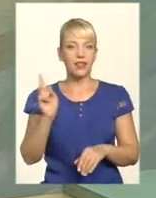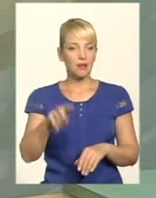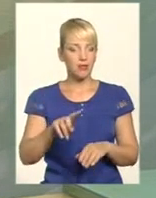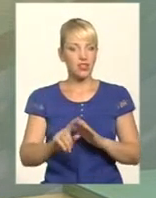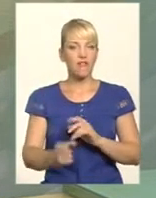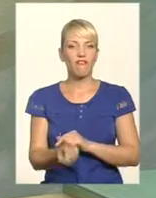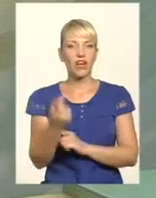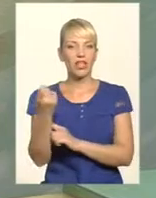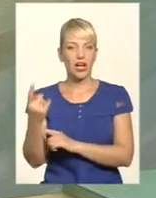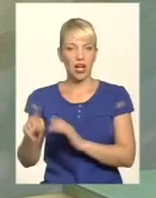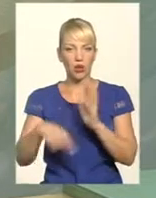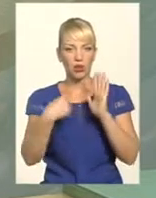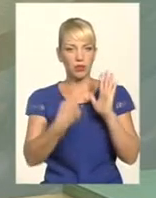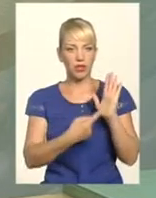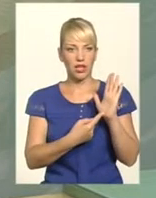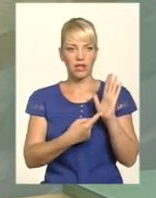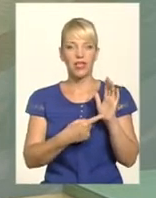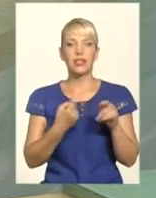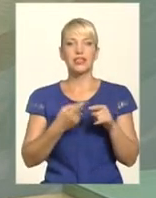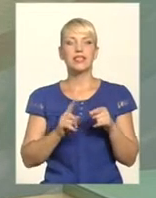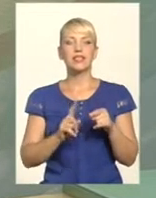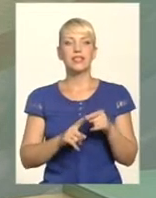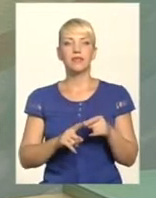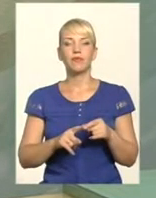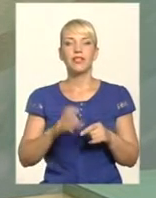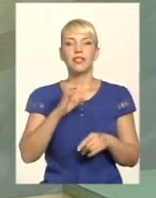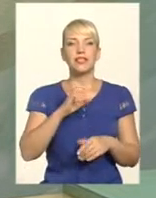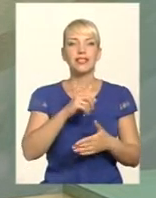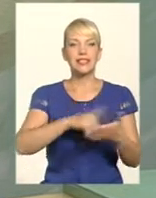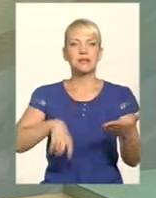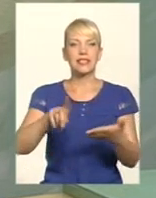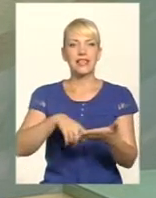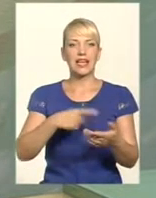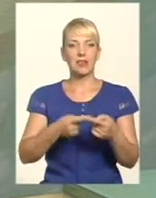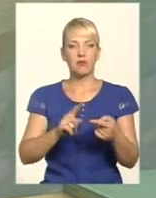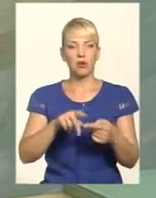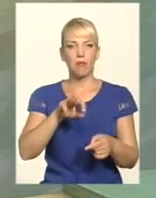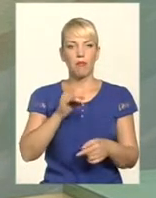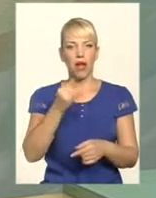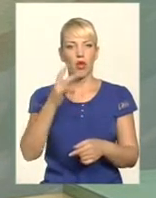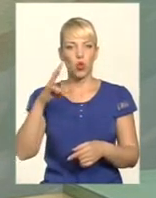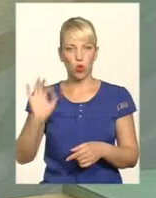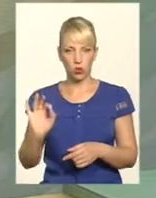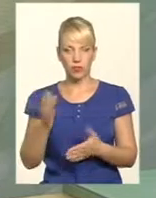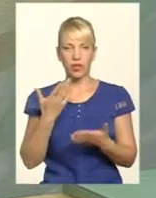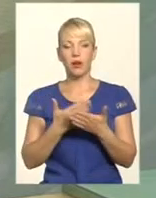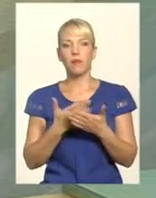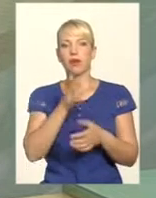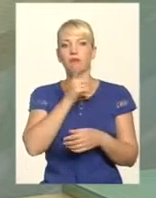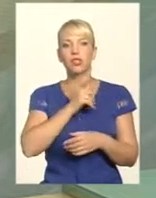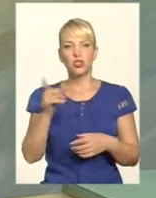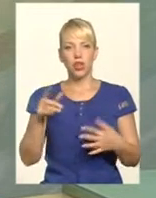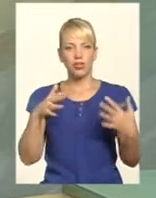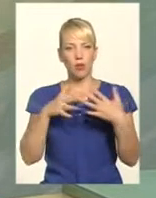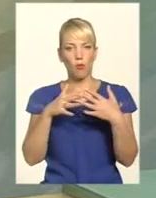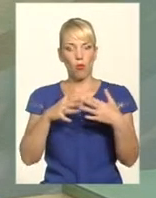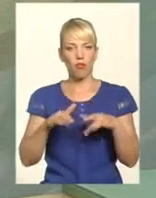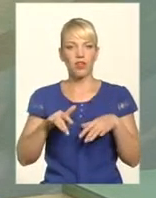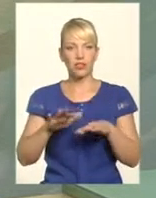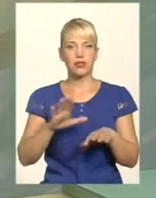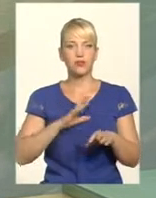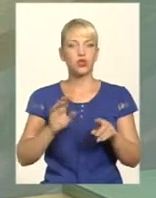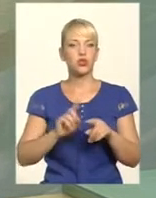питання із цим списанням так само цього майна. Ну, якщо під час бойових дій, наприклад, згоріла та